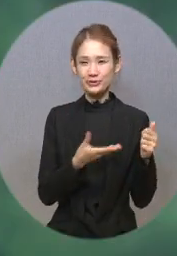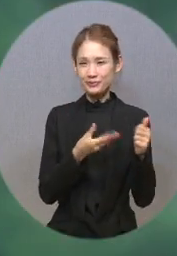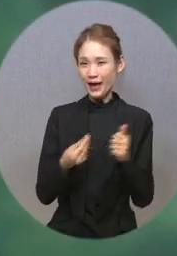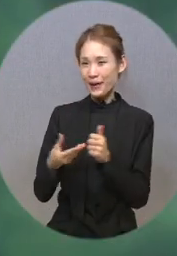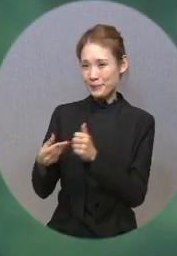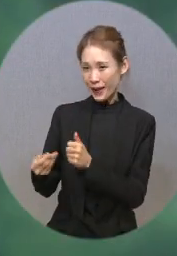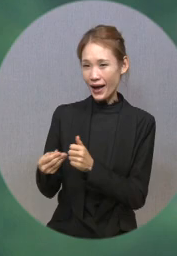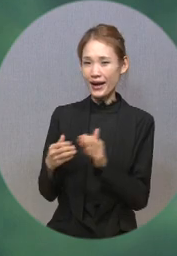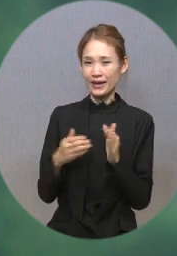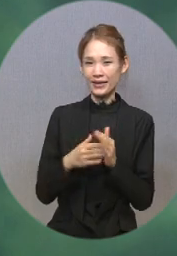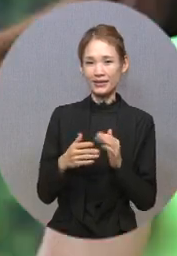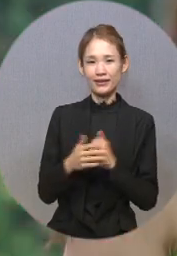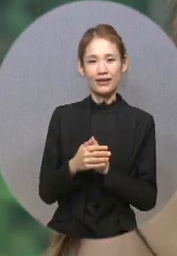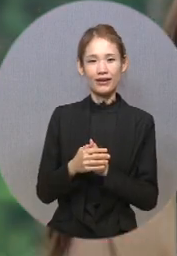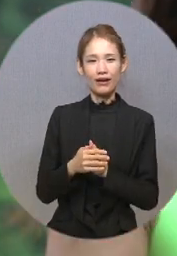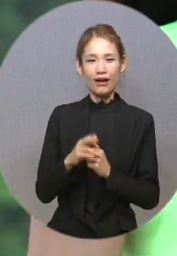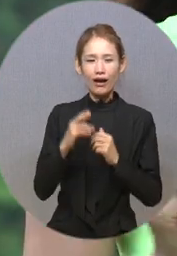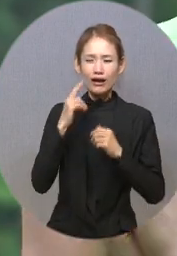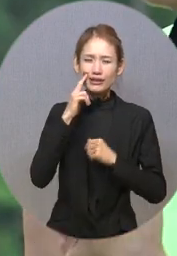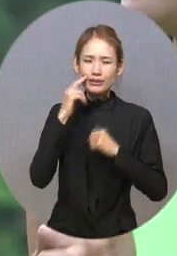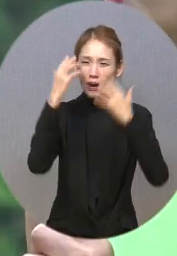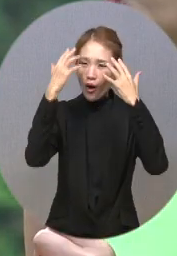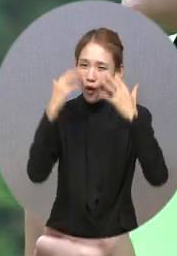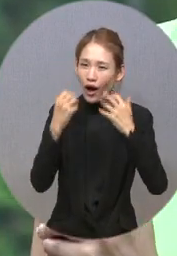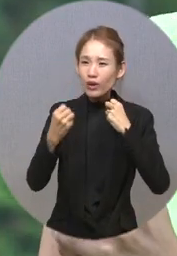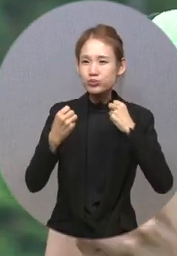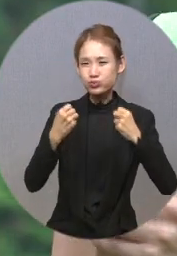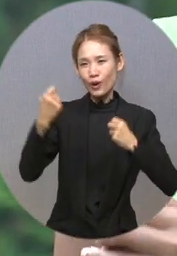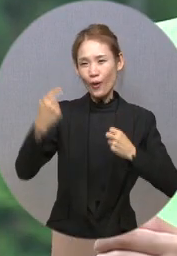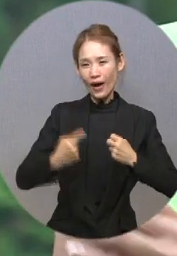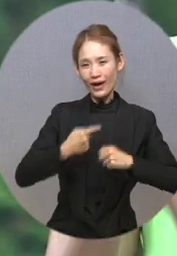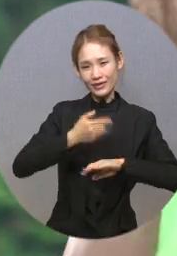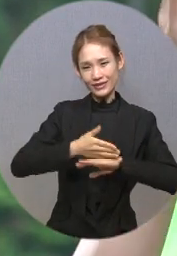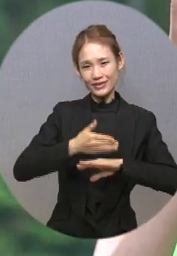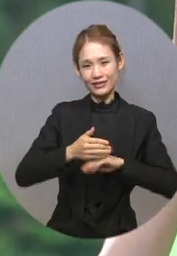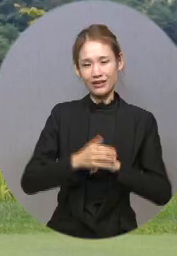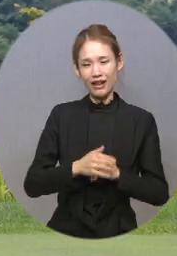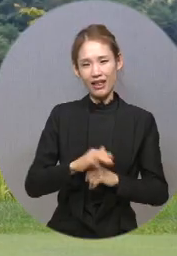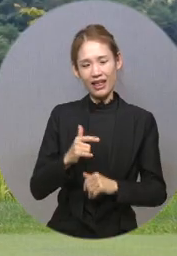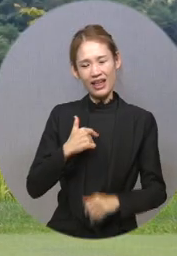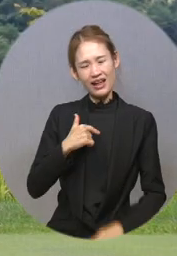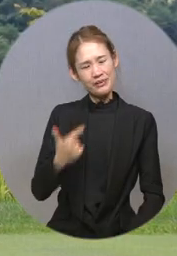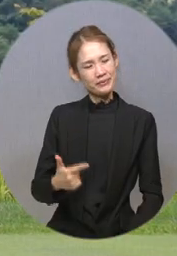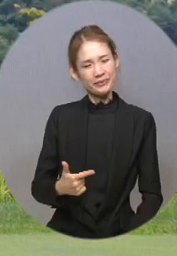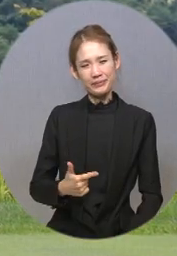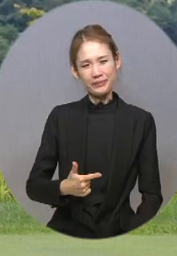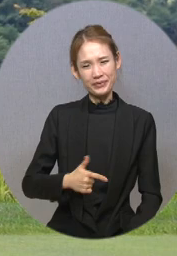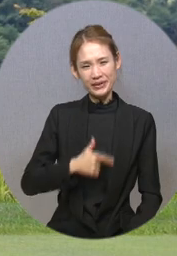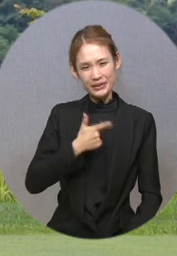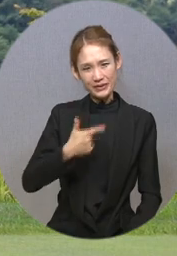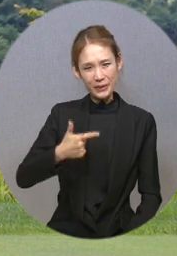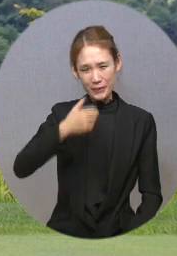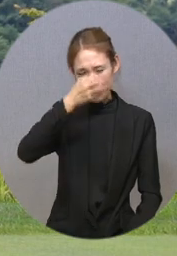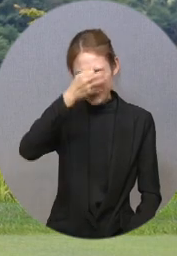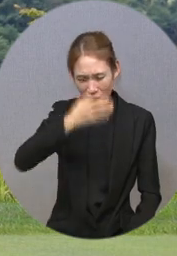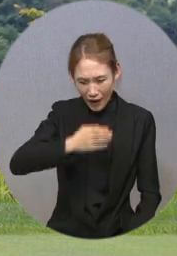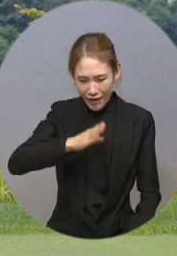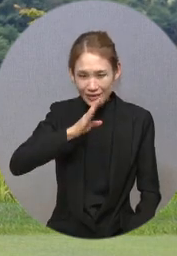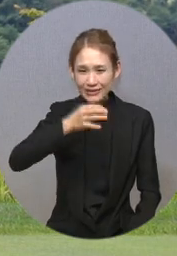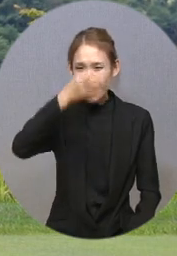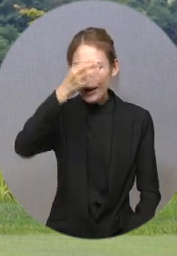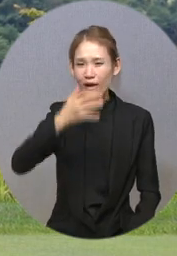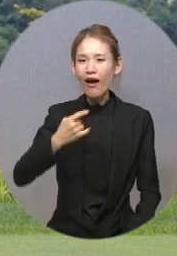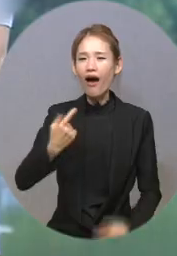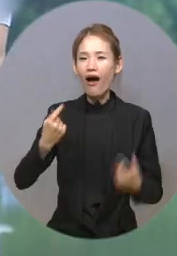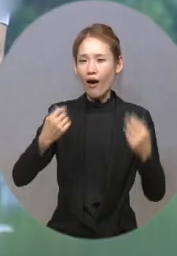우선 이 폭염에 와주셔서 너무 감사합니다. 아유, 별 말씀을요. 오늘. 그건 아니지 않나요? 미안해, 진짜 너무 미안해. 아니, 나도 이렇게 더울